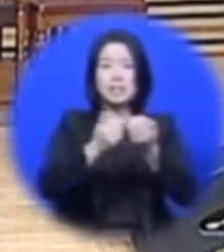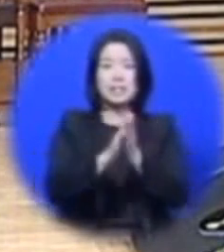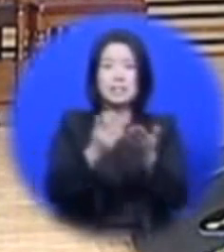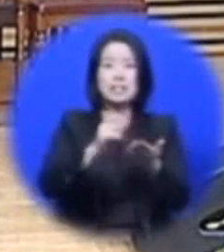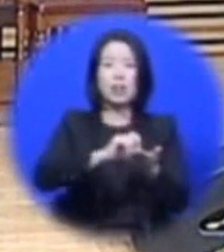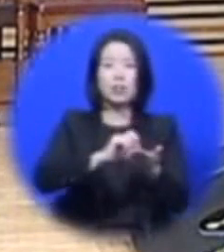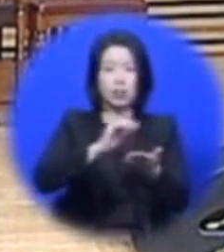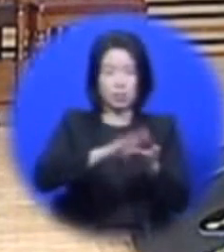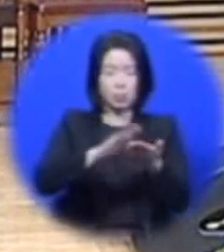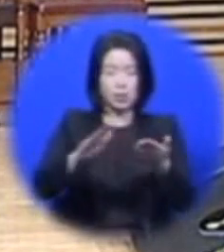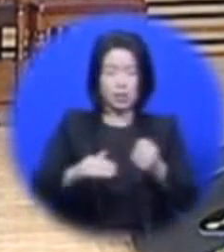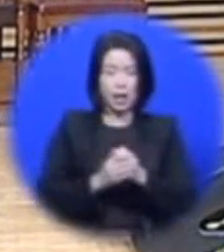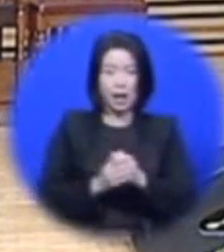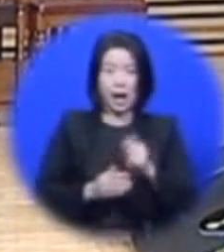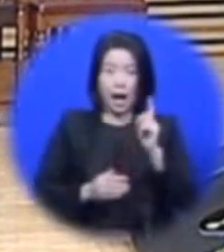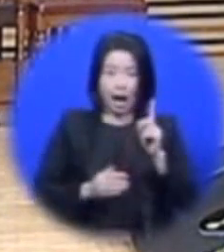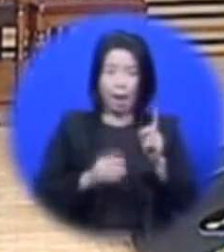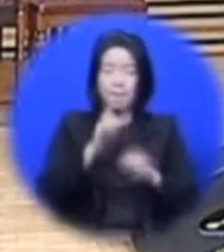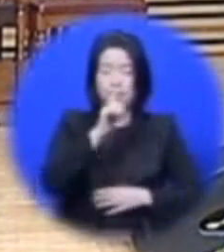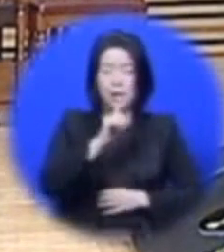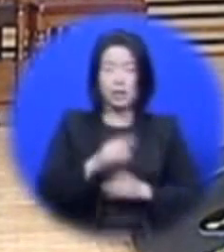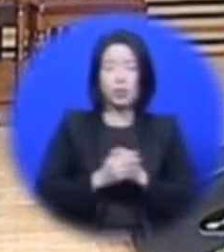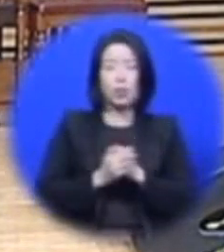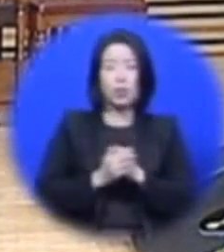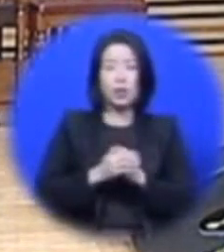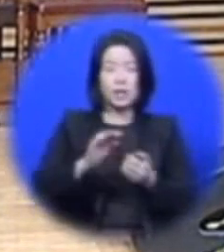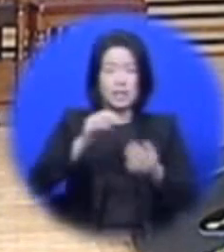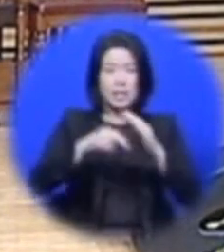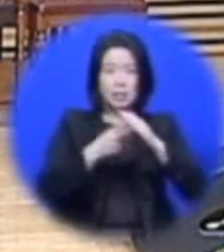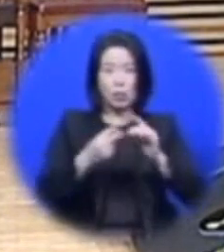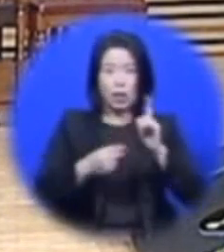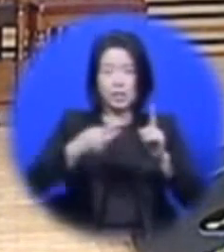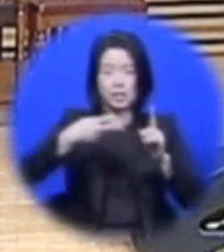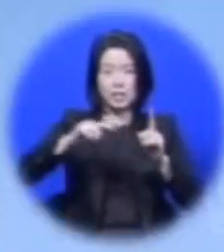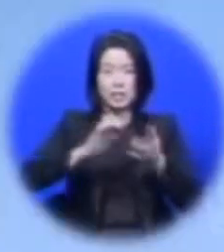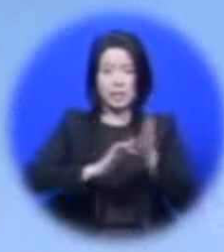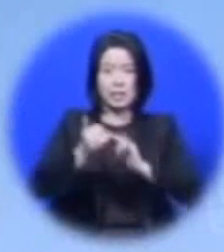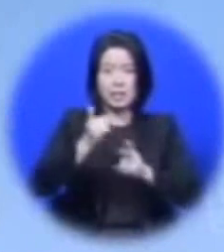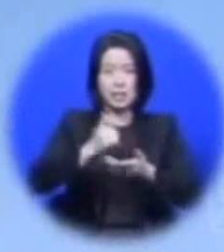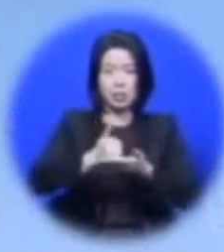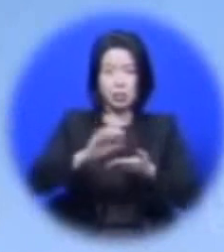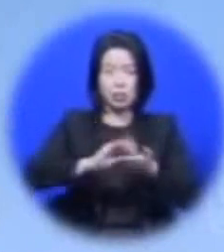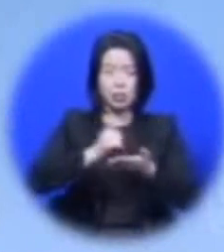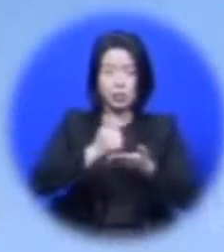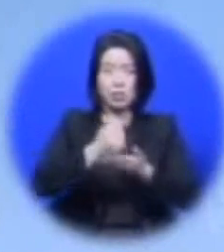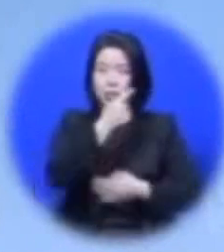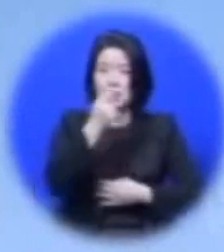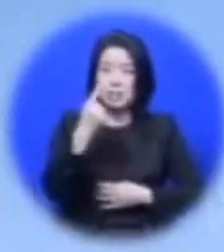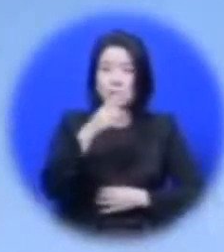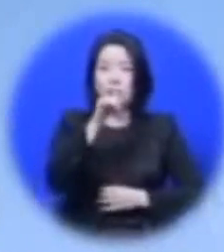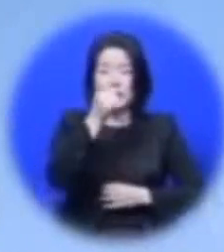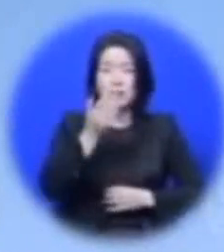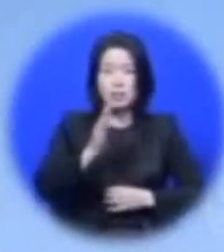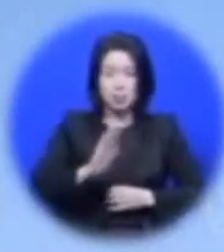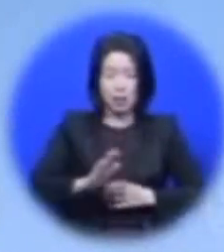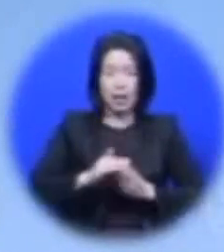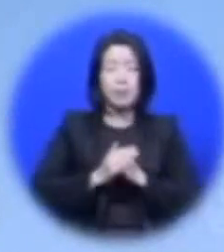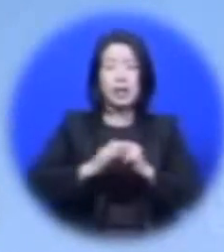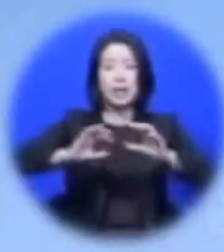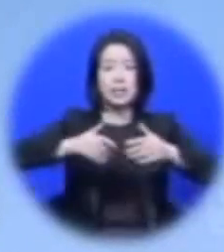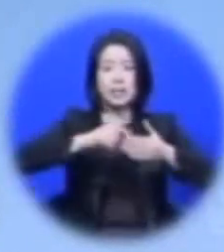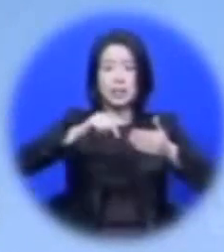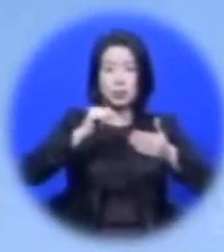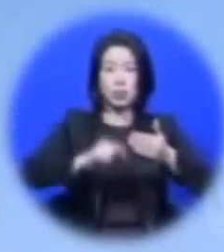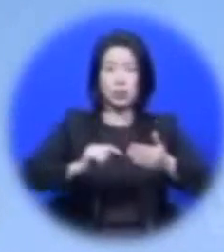한마디로 요한일서는 예수 그리스도를 증거하는 책이긴 합니다만 세상에서 그리스도인이 사는 법에